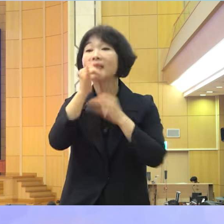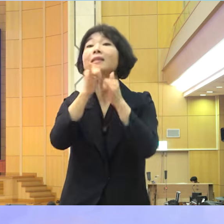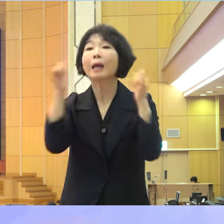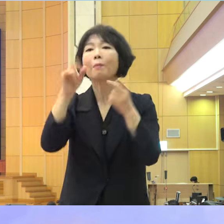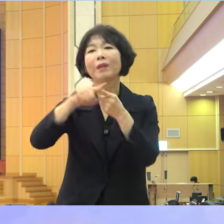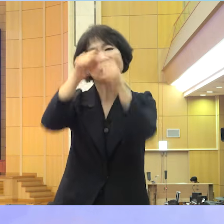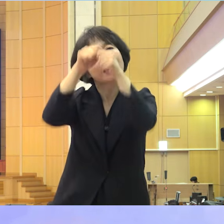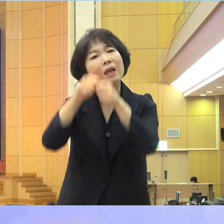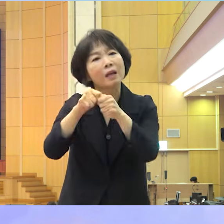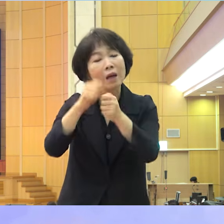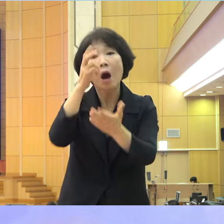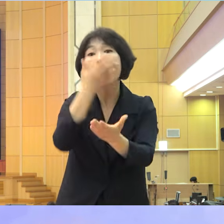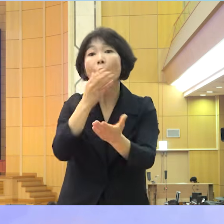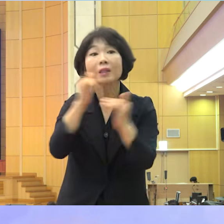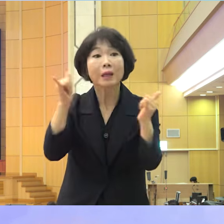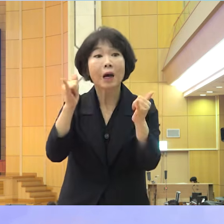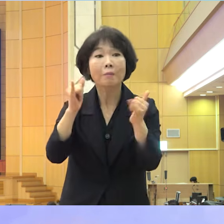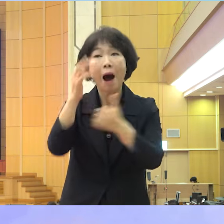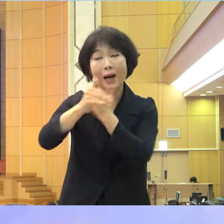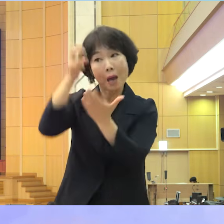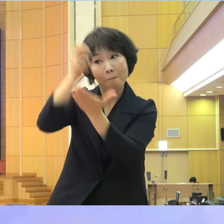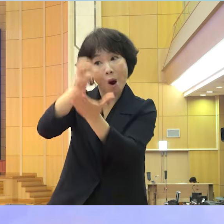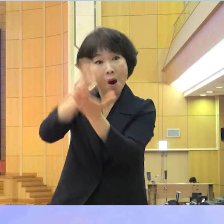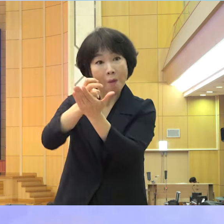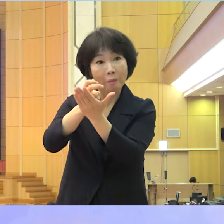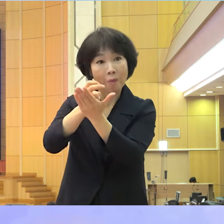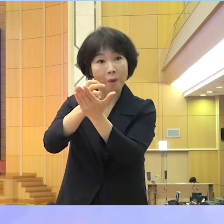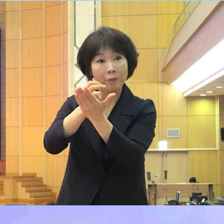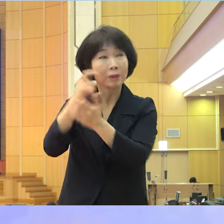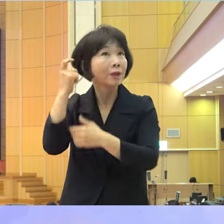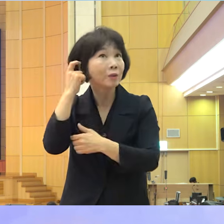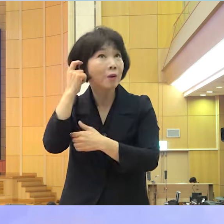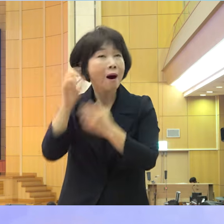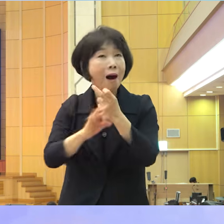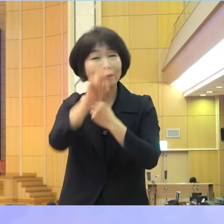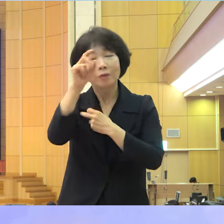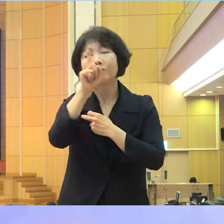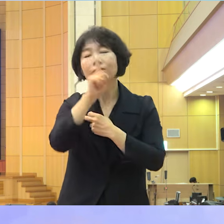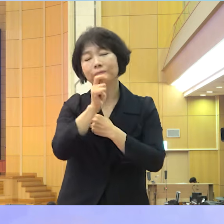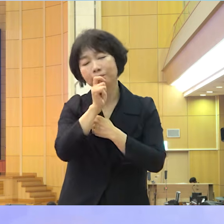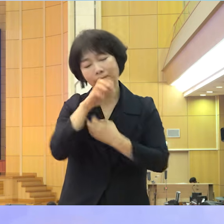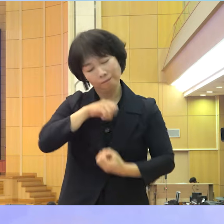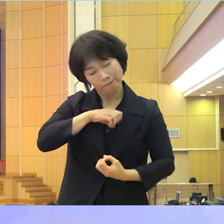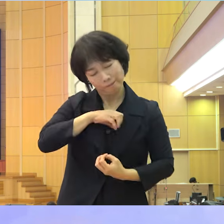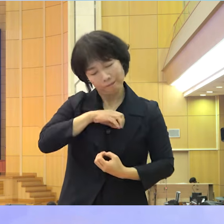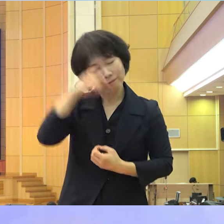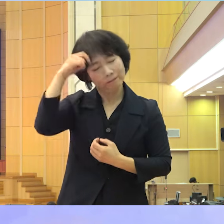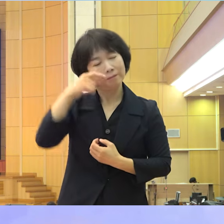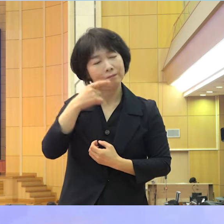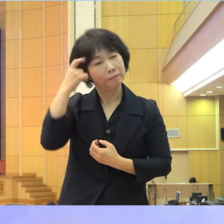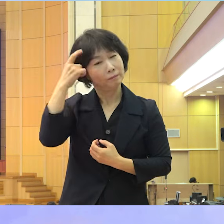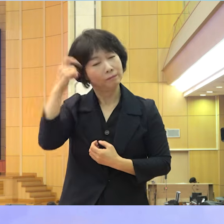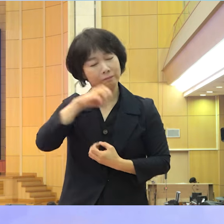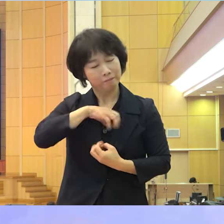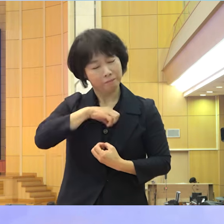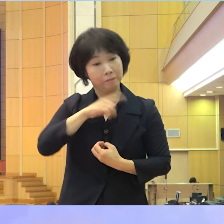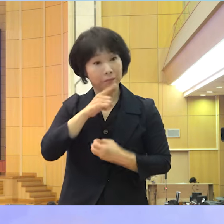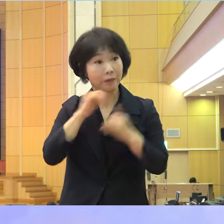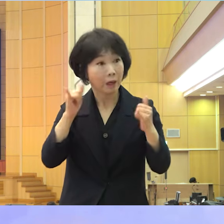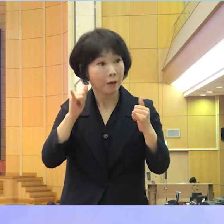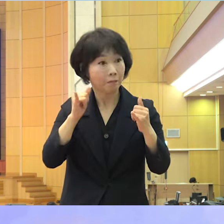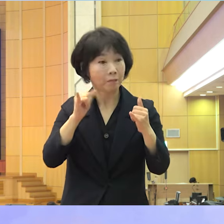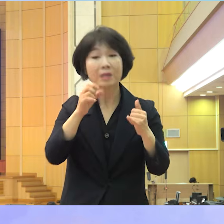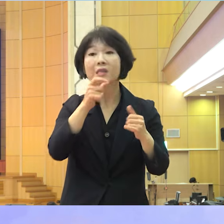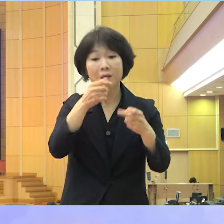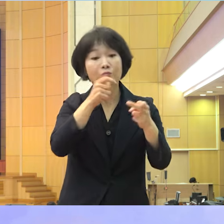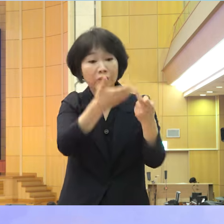사람은 율법의 말씀을 주야로 묵상하는 자요, 그런 사람은 시냇가에 심은 나무